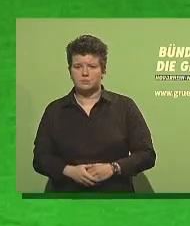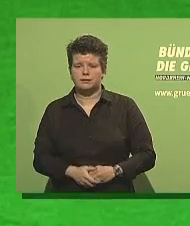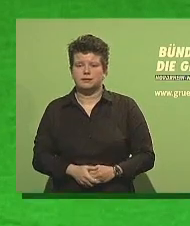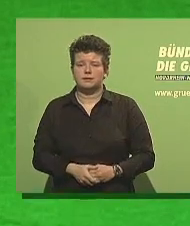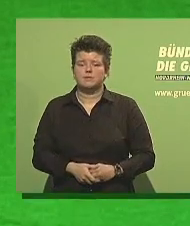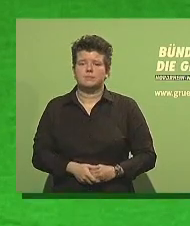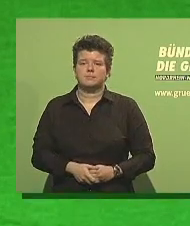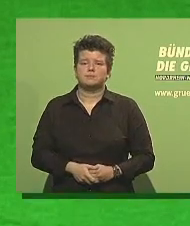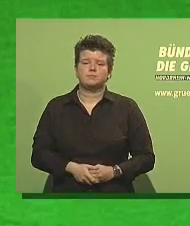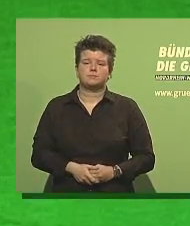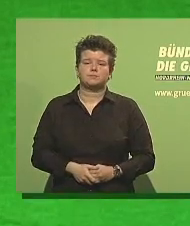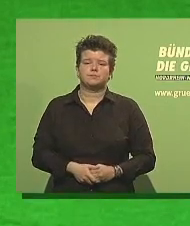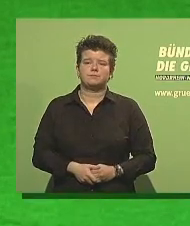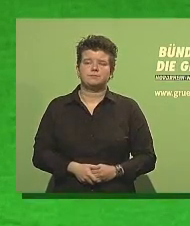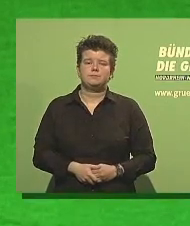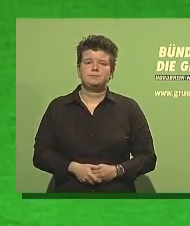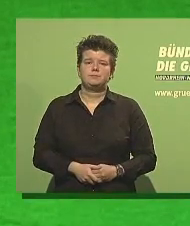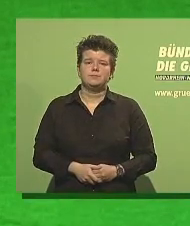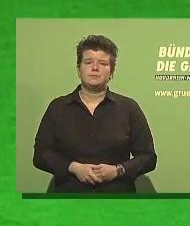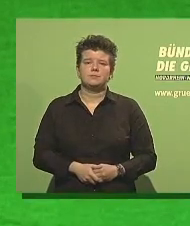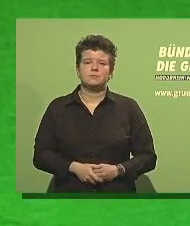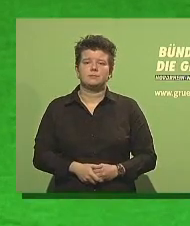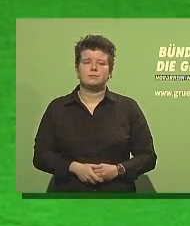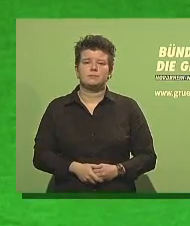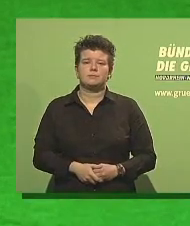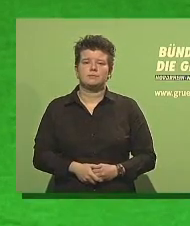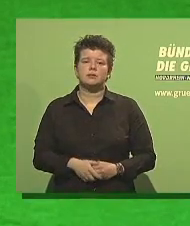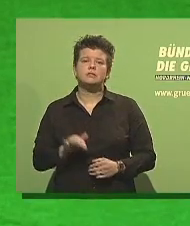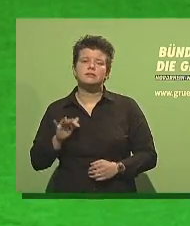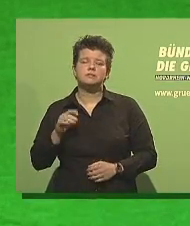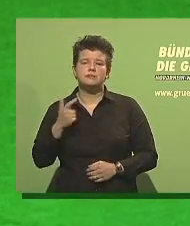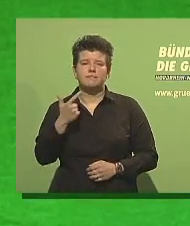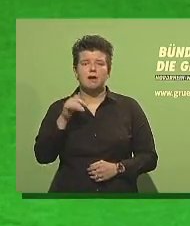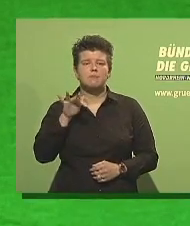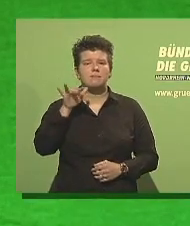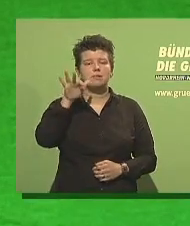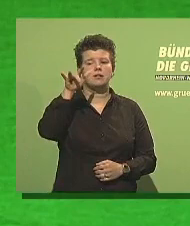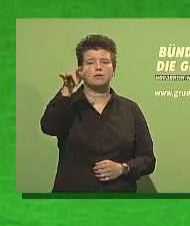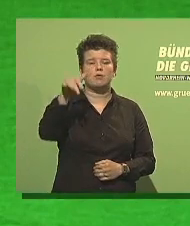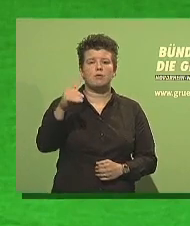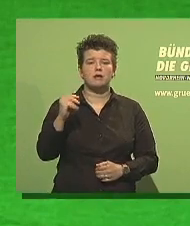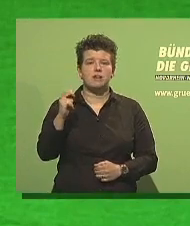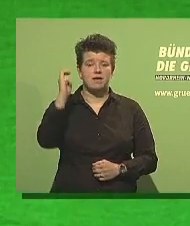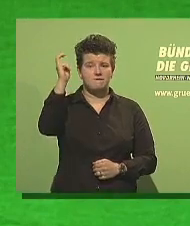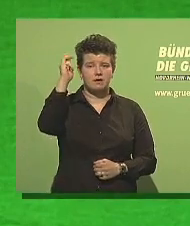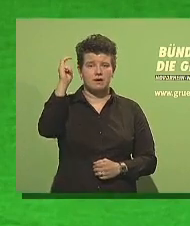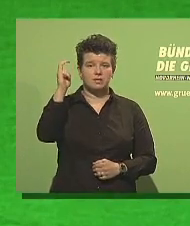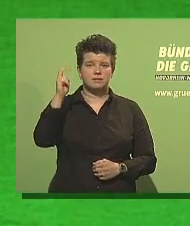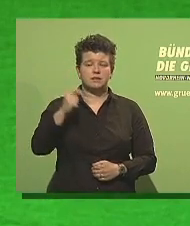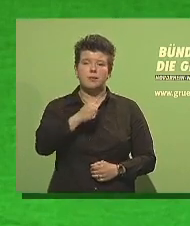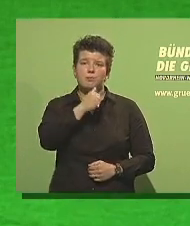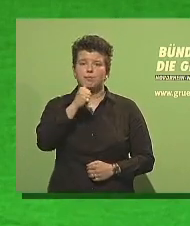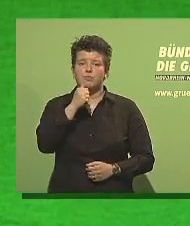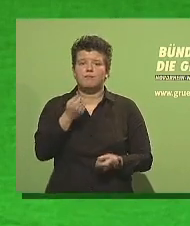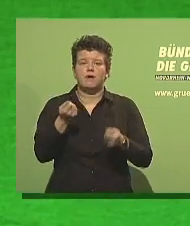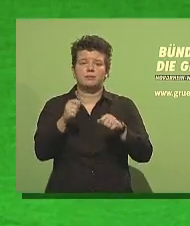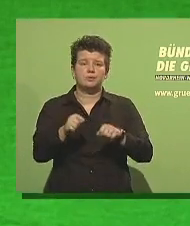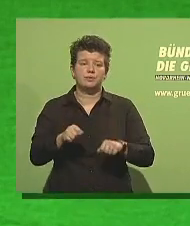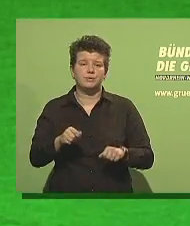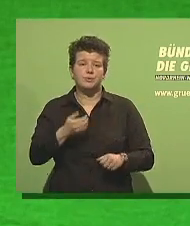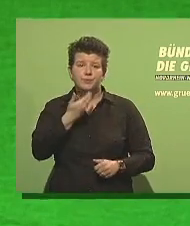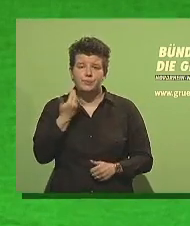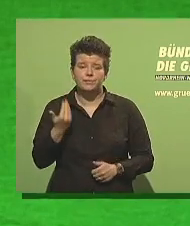Münster Einwohner hat. Und über 2 Millionen Erwachsene haben gar keinen Berufsabschluss. Unser Bildungssystem